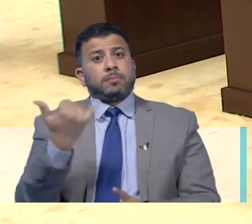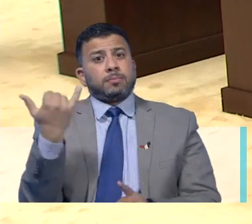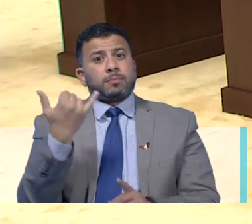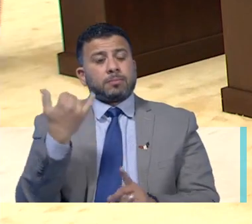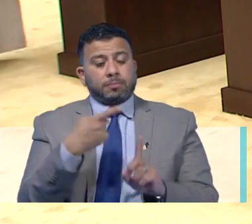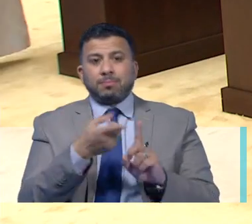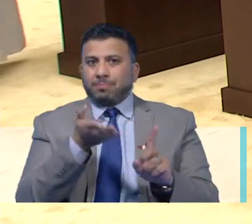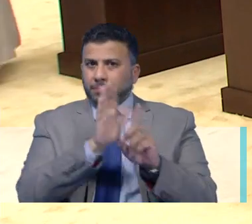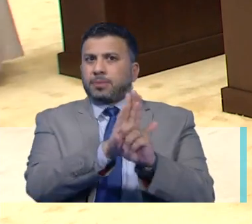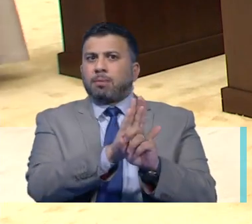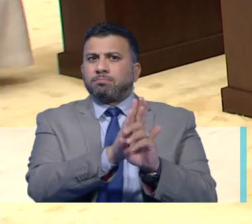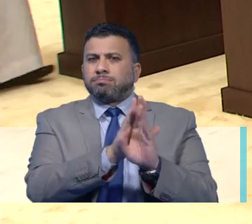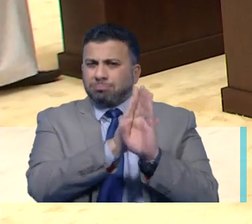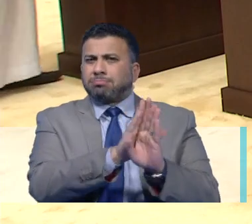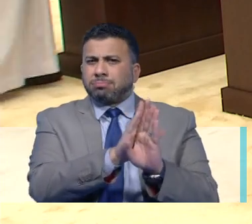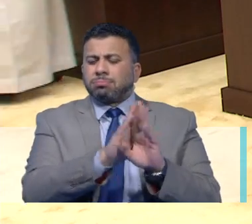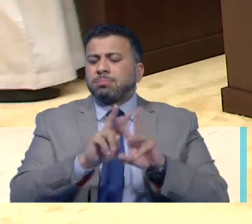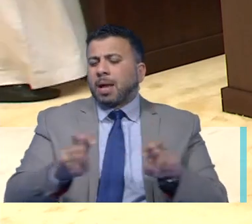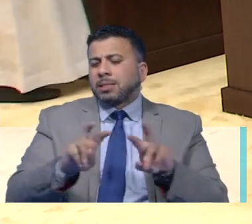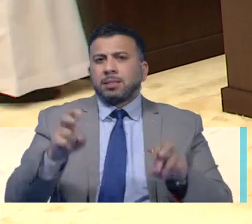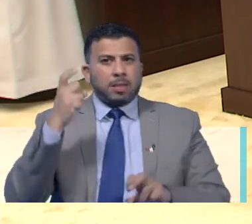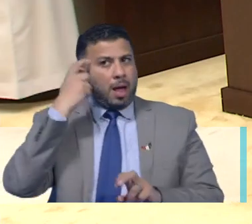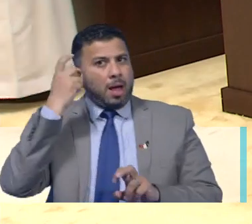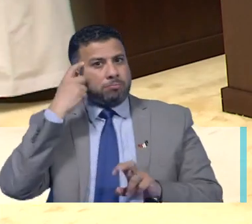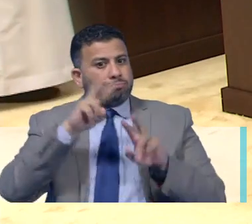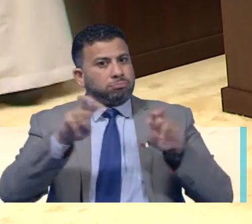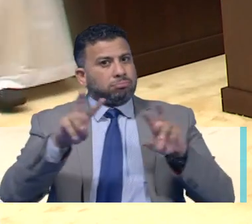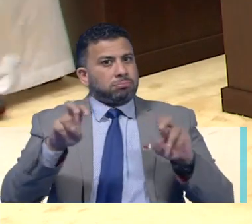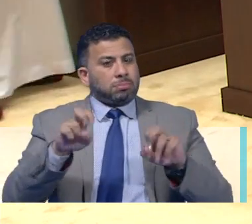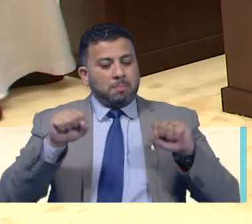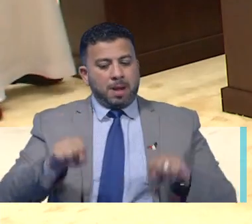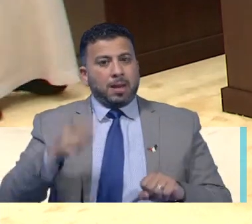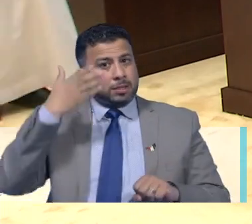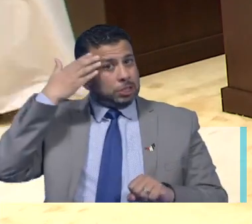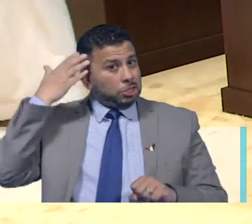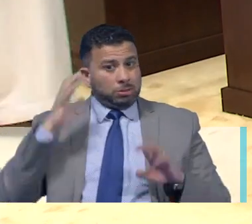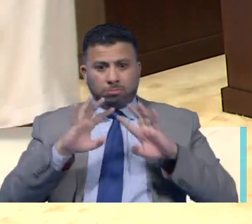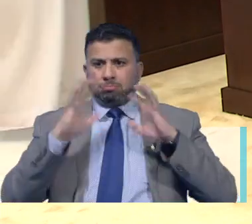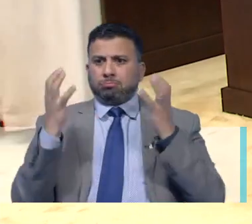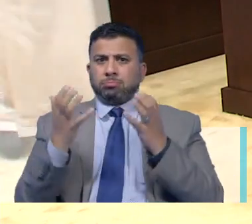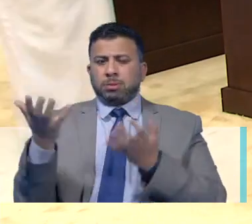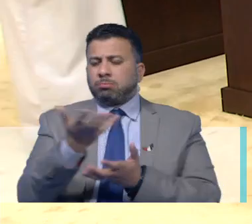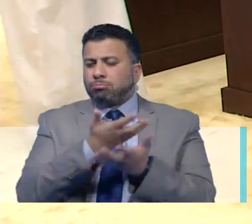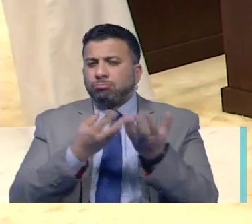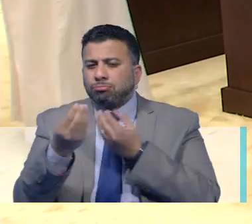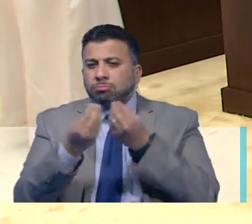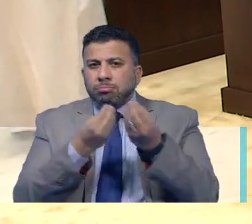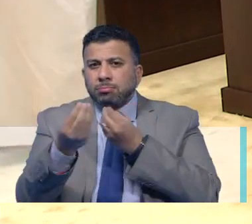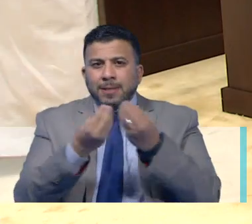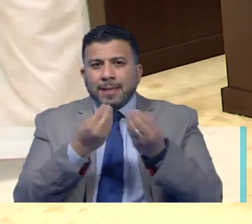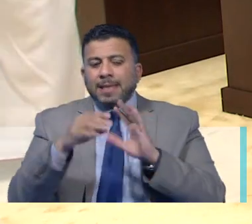في دعم النشاط البحثي والعلمي، ها هو استشاري الشارقة يناقش مشروع